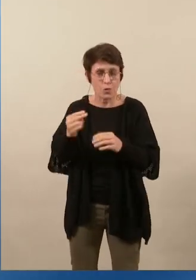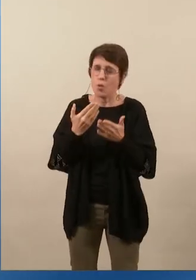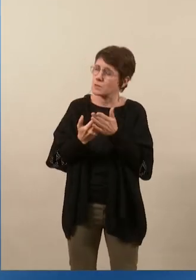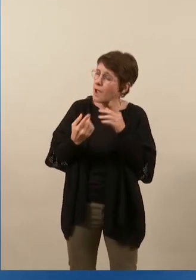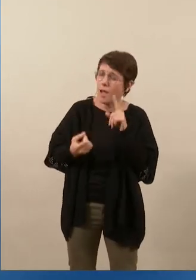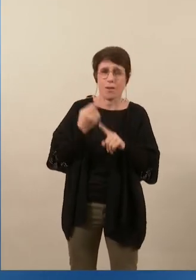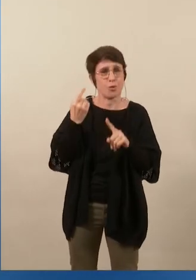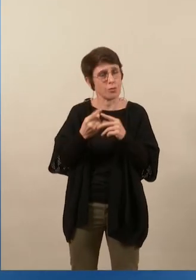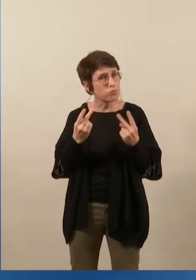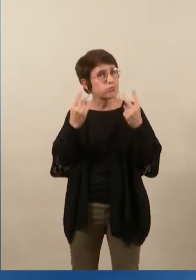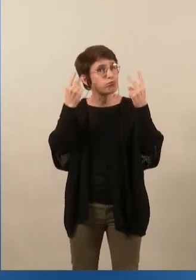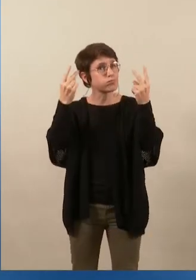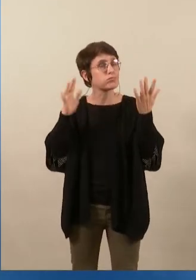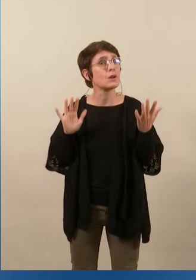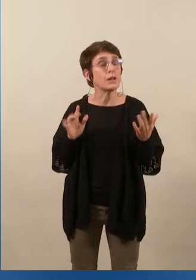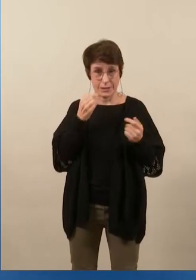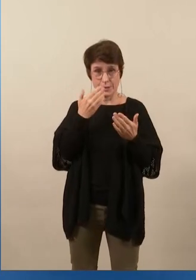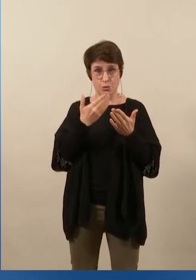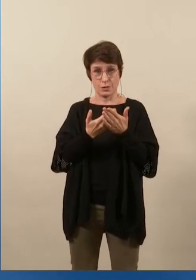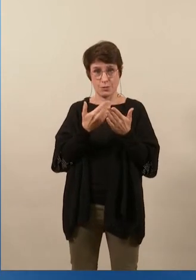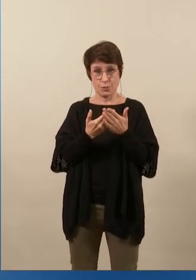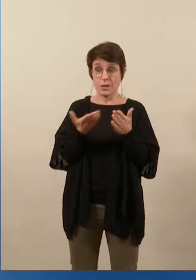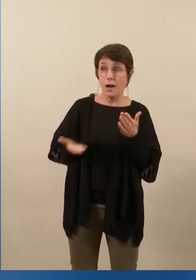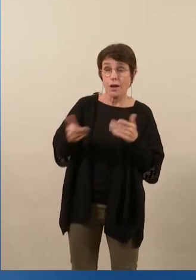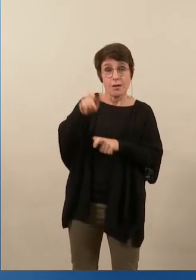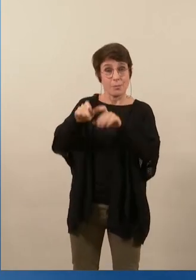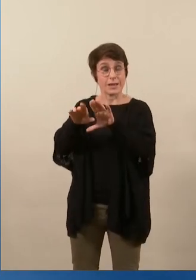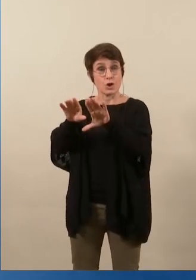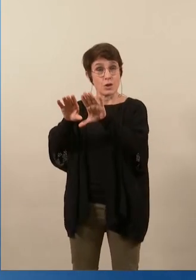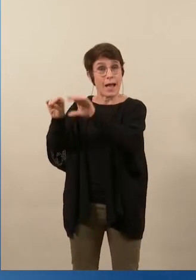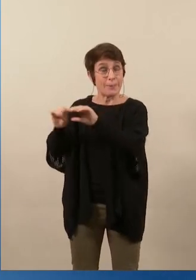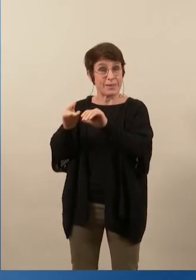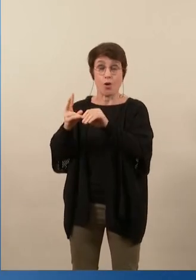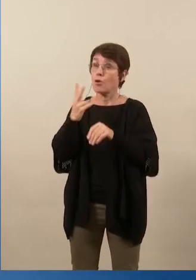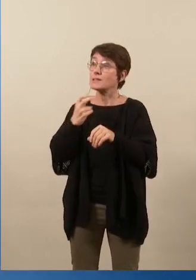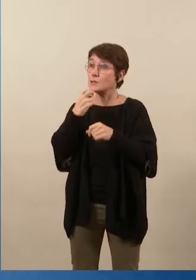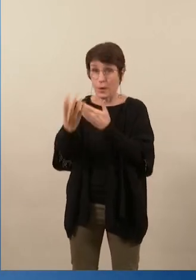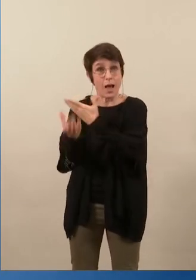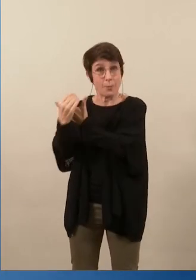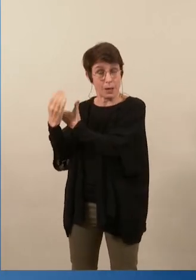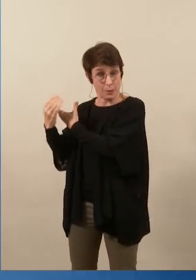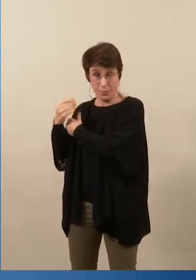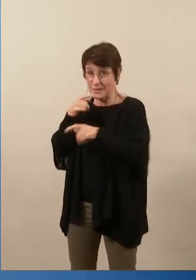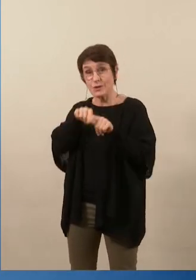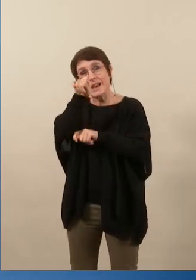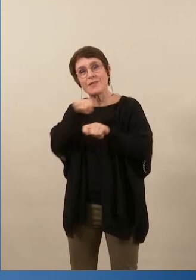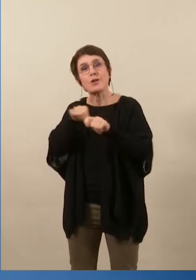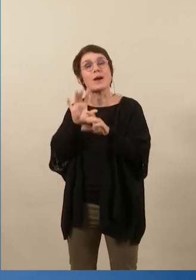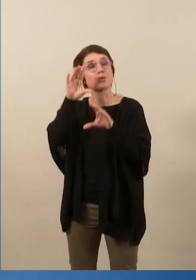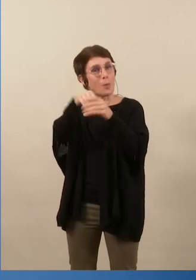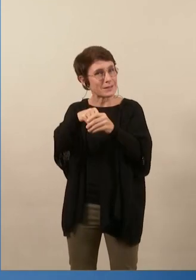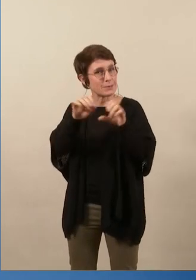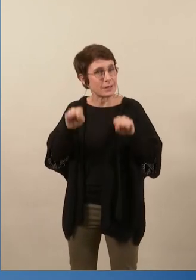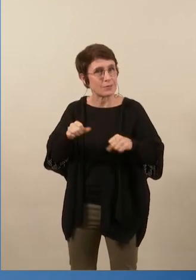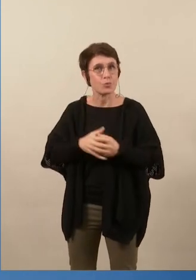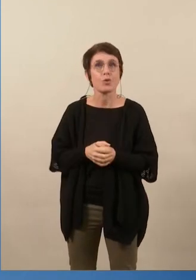au sérieux à tel point d'ailleurs que nous avons nous faisons même participer des habitants donc nous introduisons de l'évaluation participative de nos politiques publiqu d'ailleurs je crois